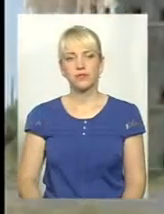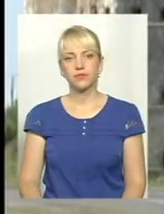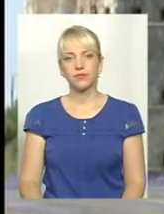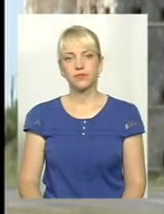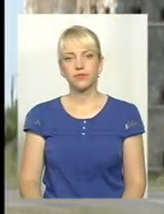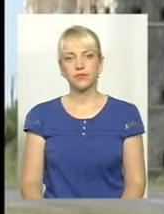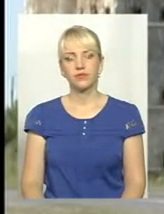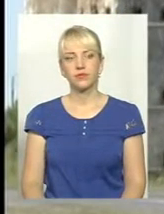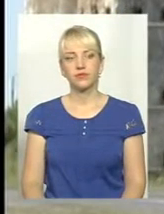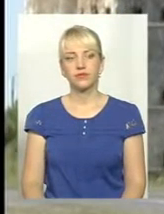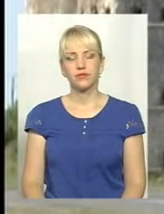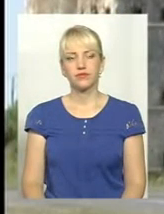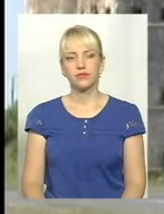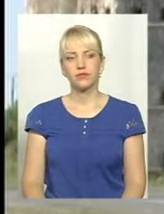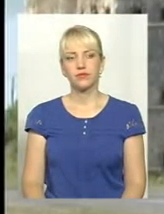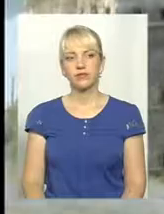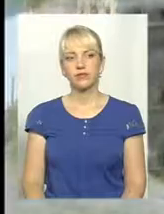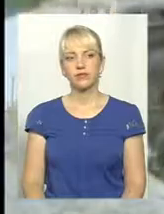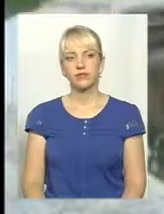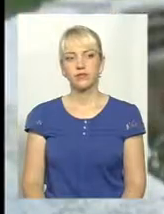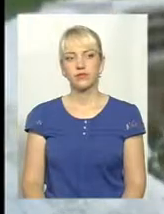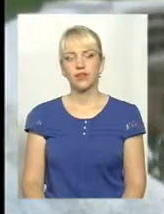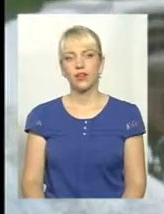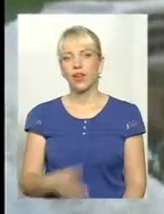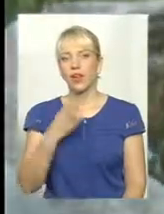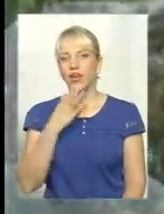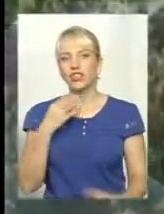Могутній Кам'янець-Подільський.